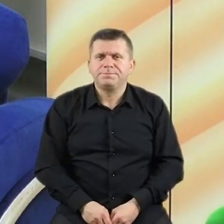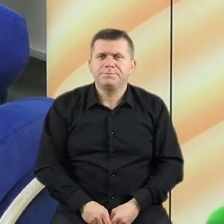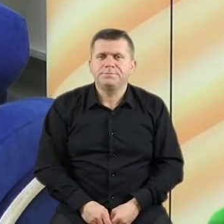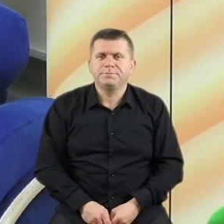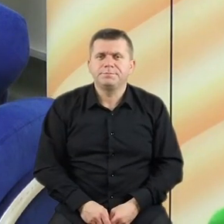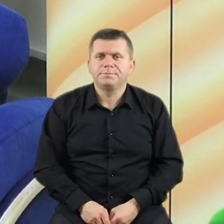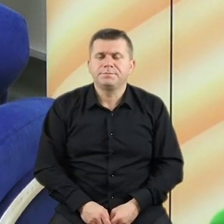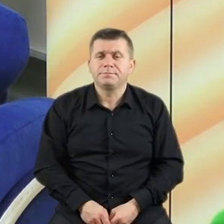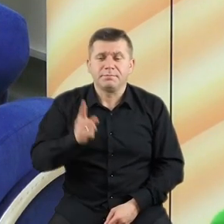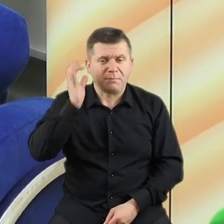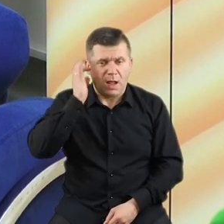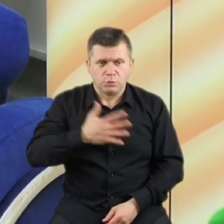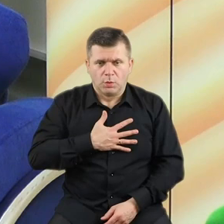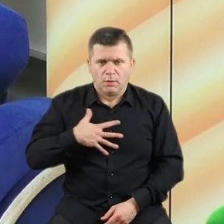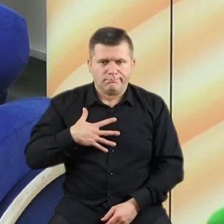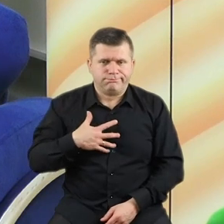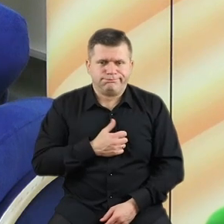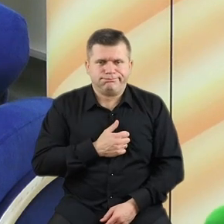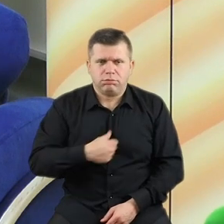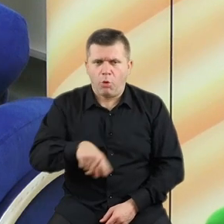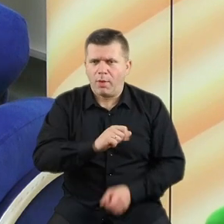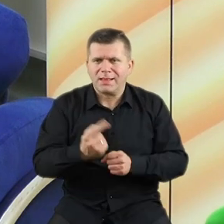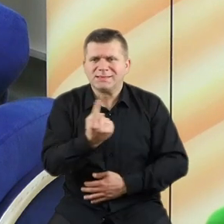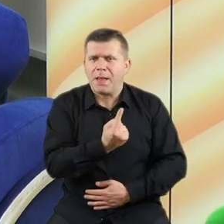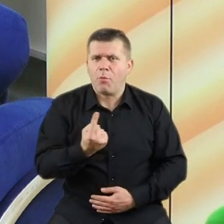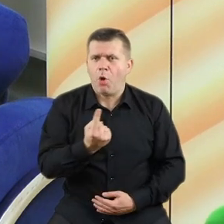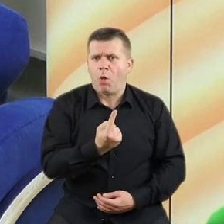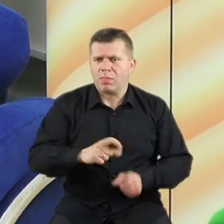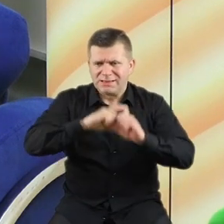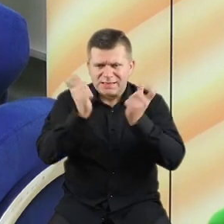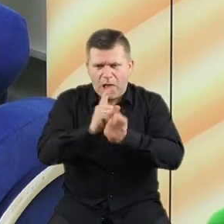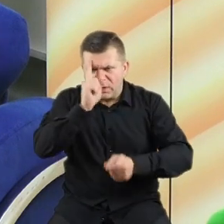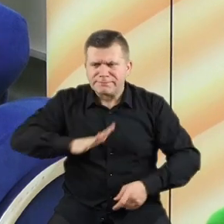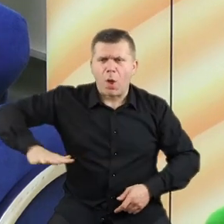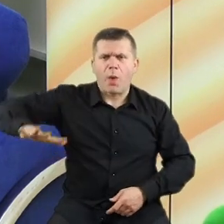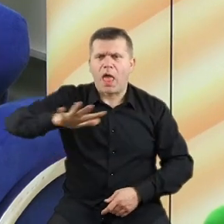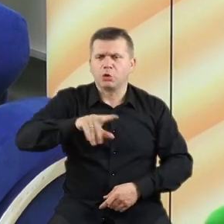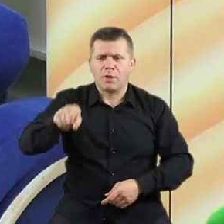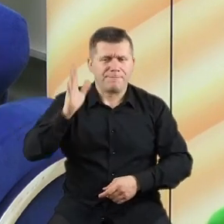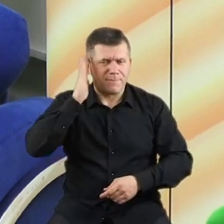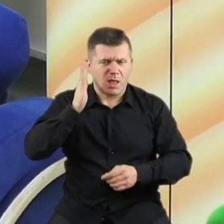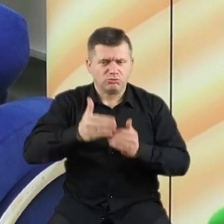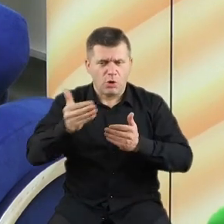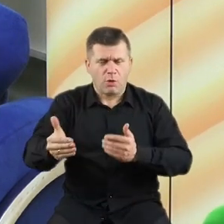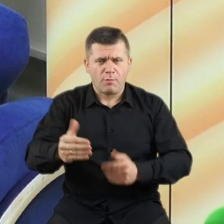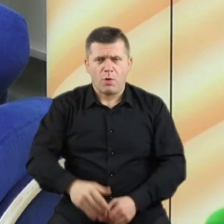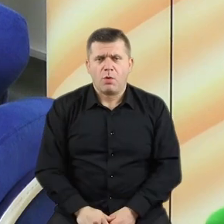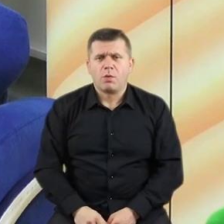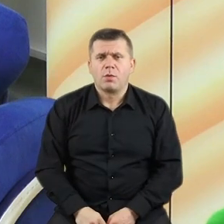historii. I ta pani się załamała, dlatego że ona jest samotna i to całe społeczeństwo, ta społeczność tam, która mieszka